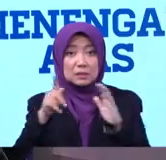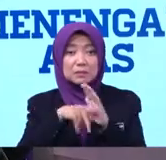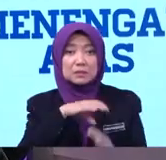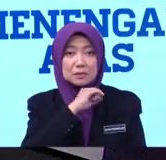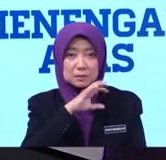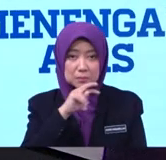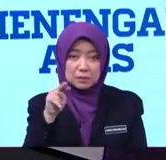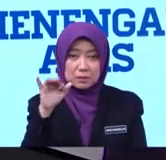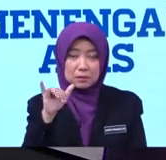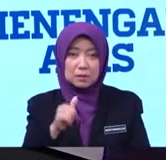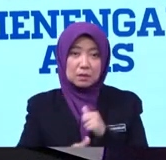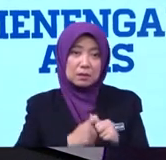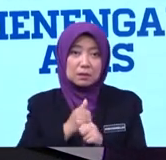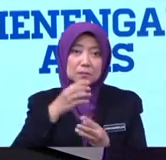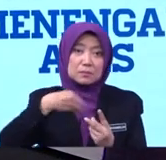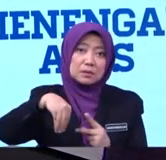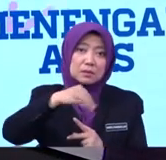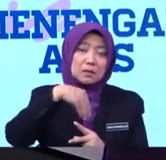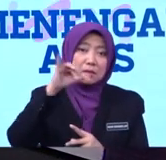event ini